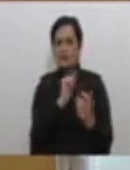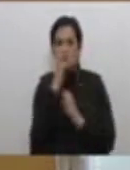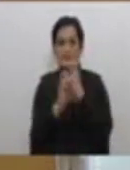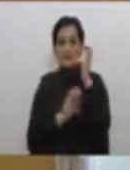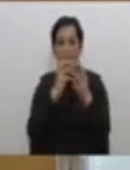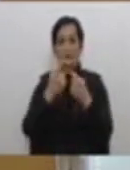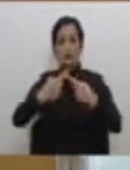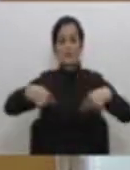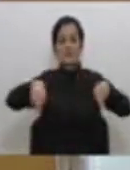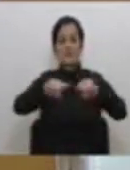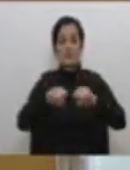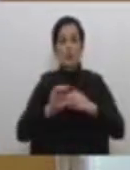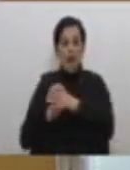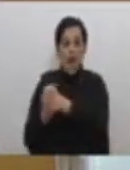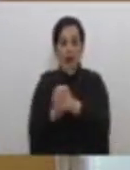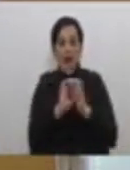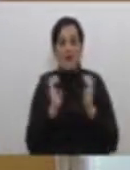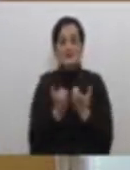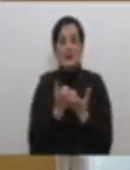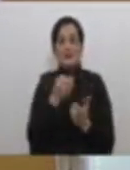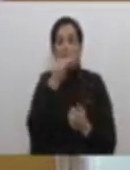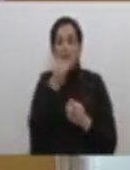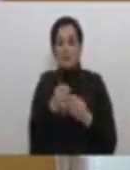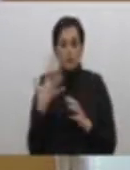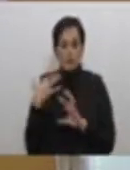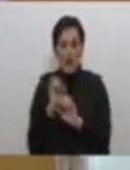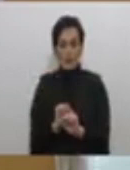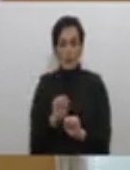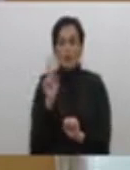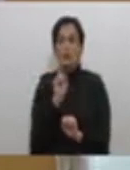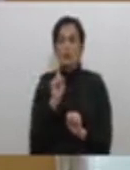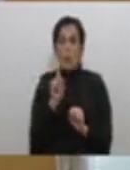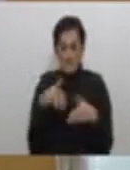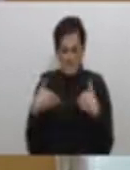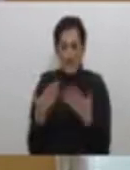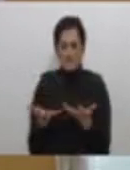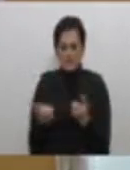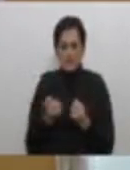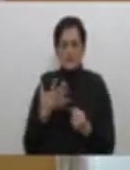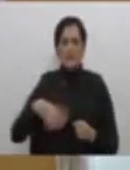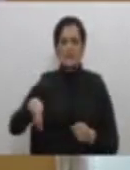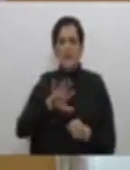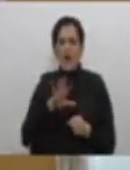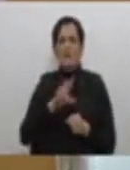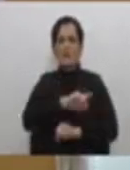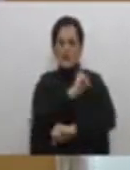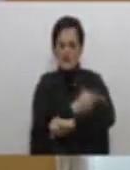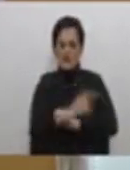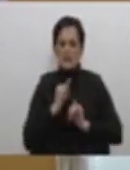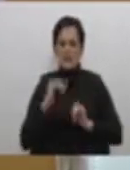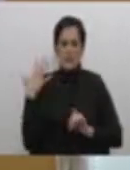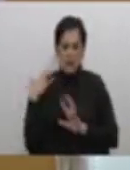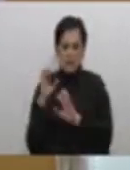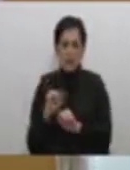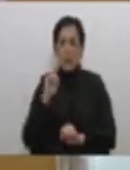საზოგადოების ერთიანი პასუხის მხარდაჭერაში. Რომ მიესალმებიან საქართველოს მხრიდან სულ უფრო ძლიერ მხარდაჭერას